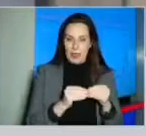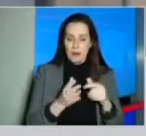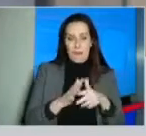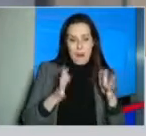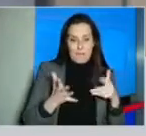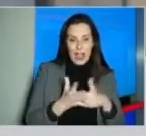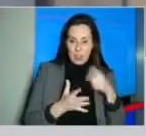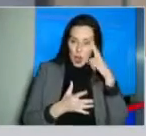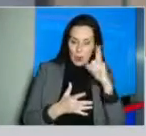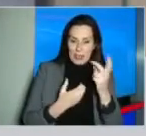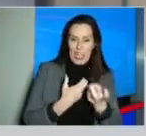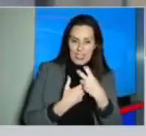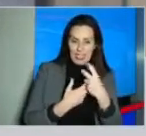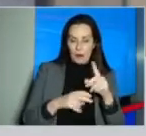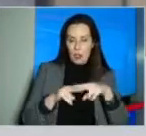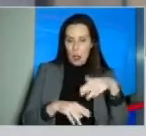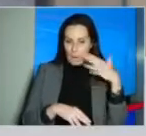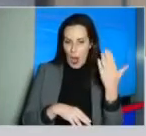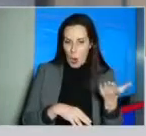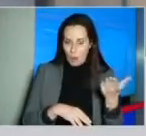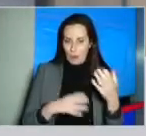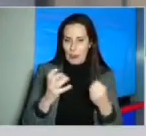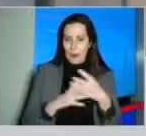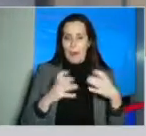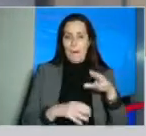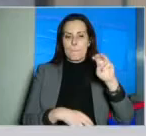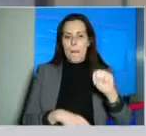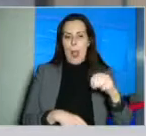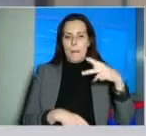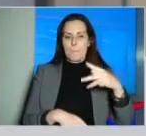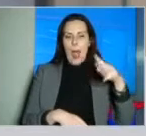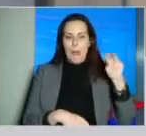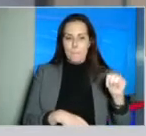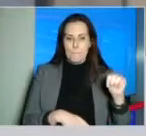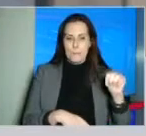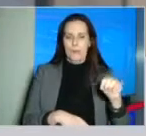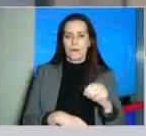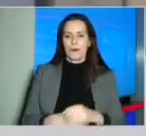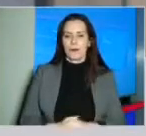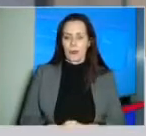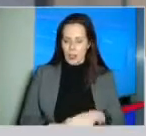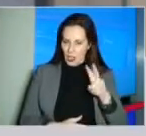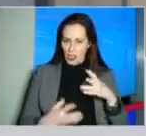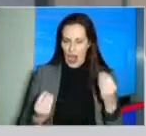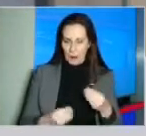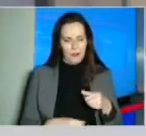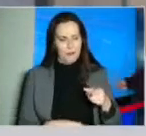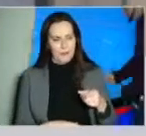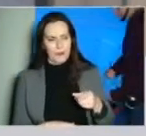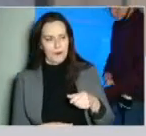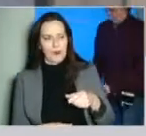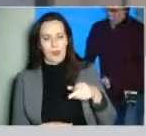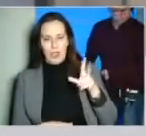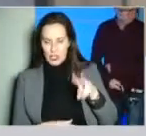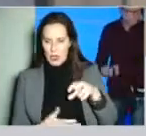מפחדים, לא יודעים מי ייכנס ומי יישאר בחוץ ומקימים את מפם ורצים ביחד. יש עוד הרבה מאוד דוגמאות שמזכירות. יש